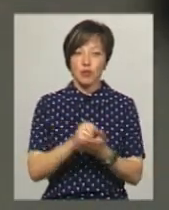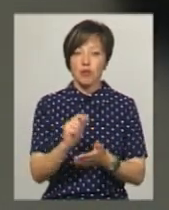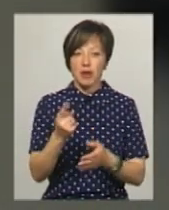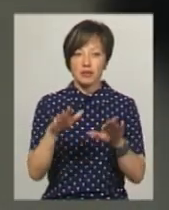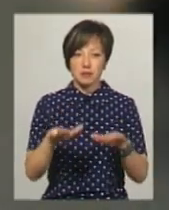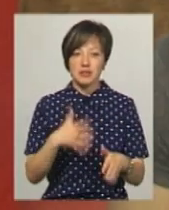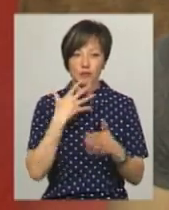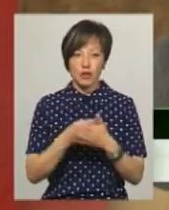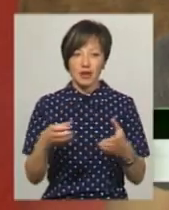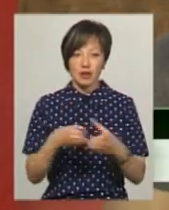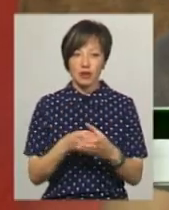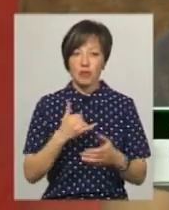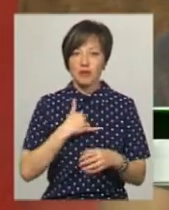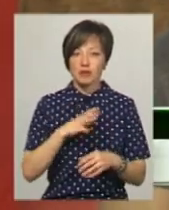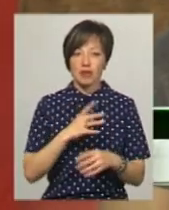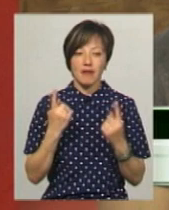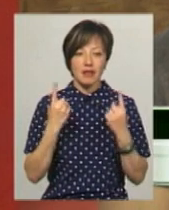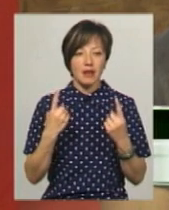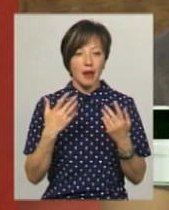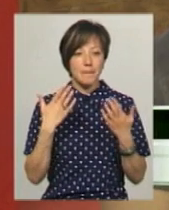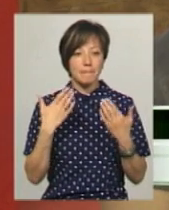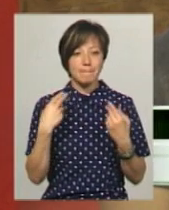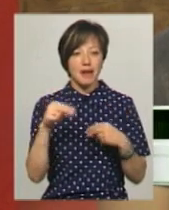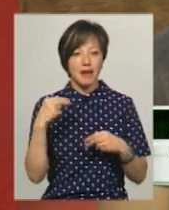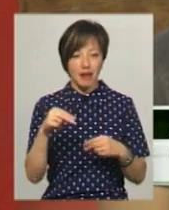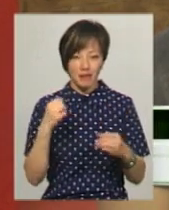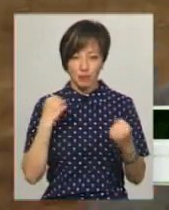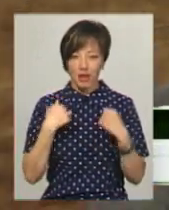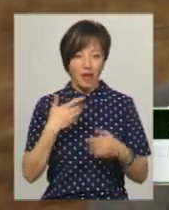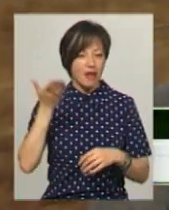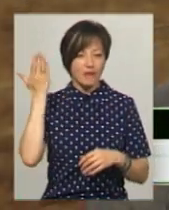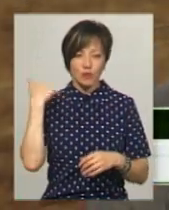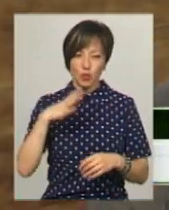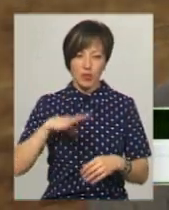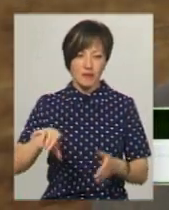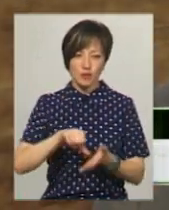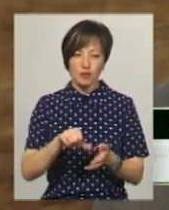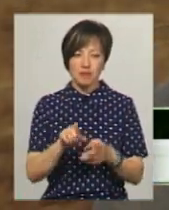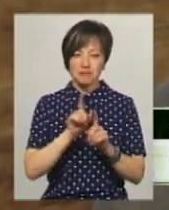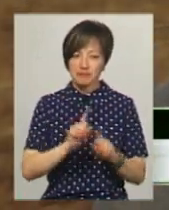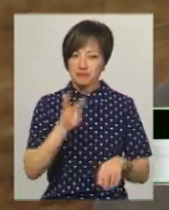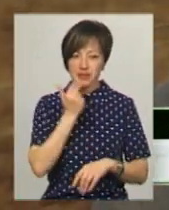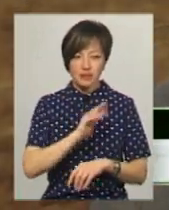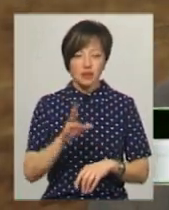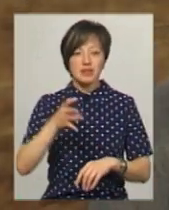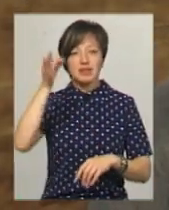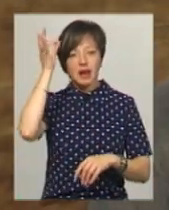своїй категорії. У мене була велика перерва, якщо брати як спортсмен. Я давно не виступав. Це незвично, але